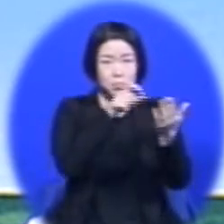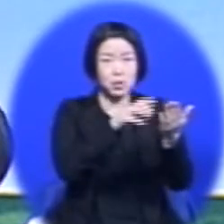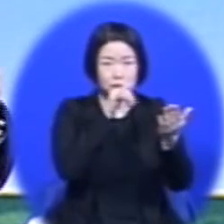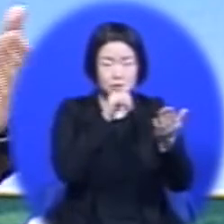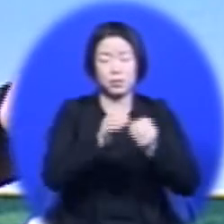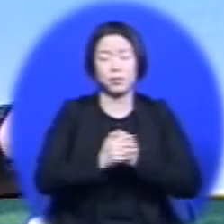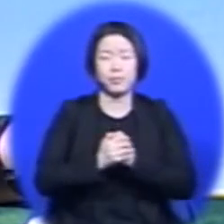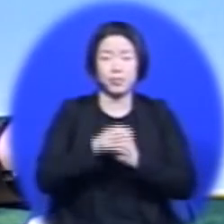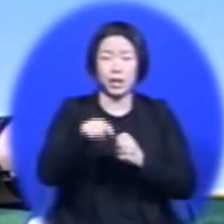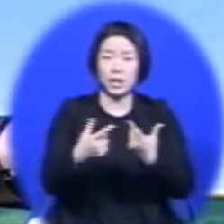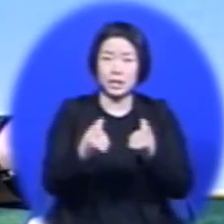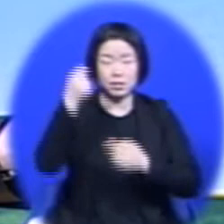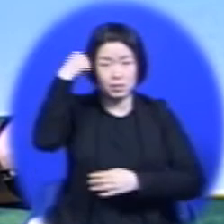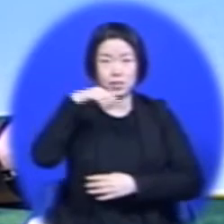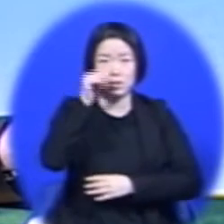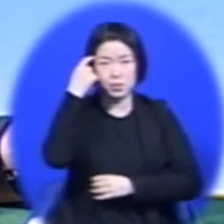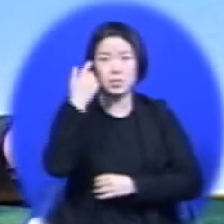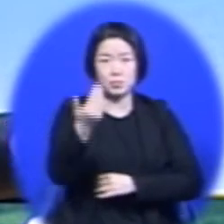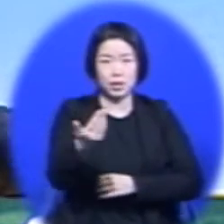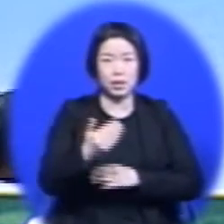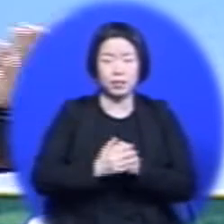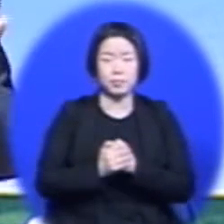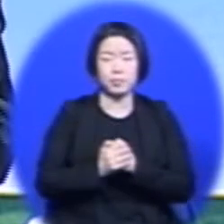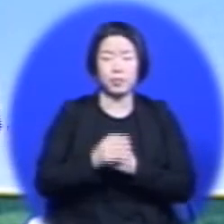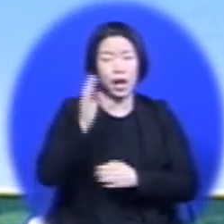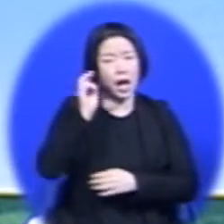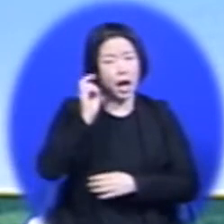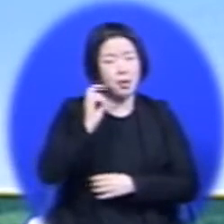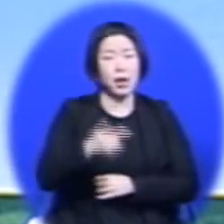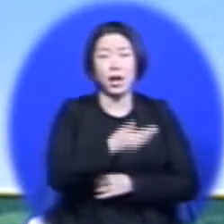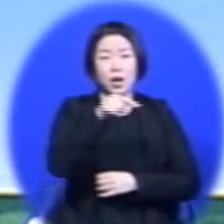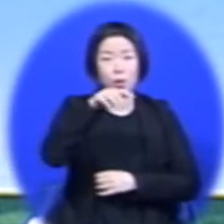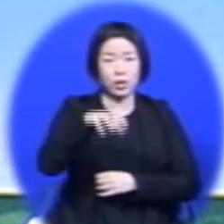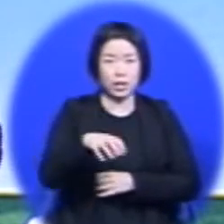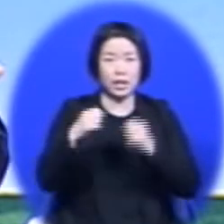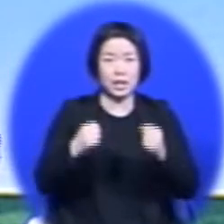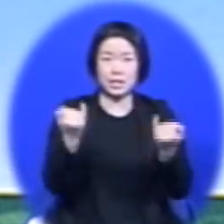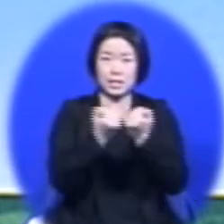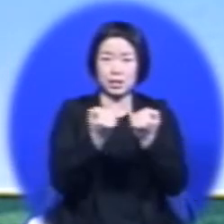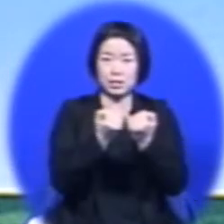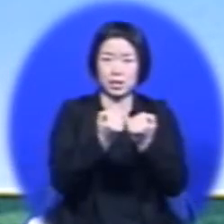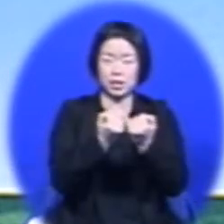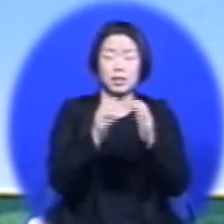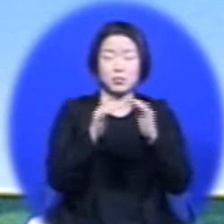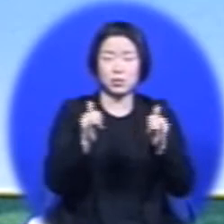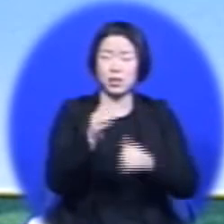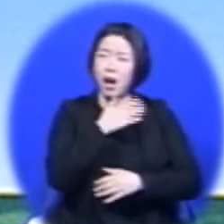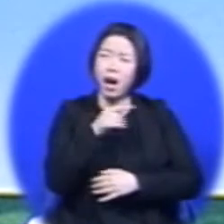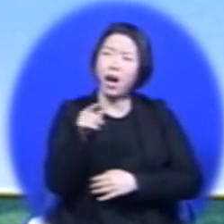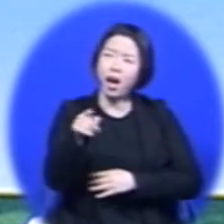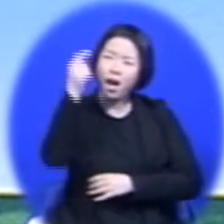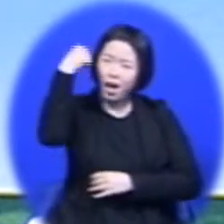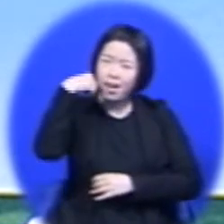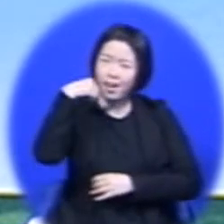여러분, 이런 느낌이 있으세요? 아마 여기 있는 여자분들은 아, 그 느낌 이럴지도